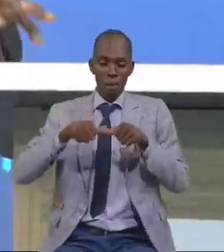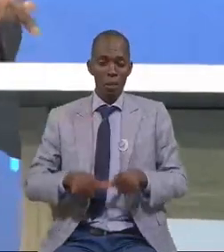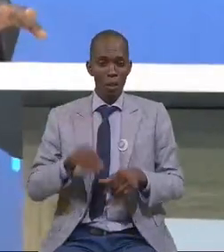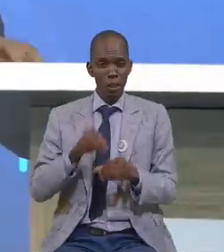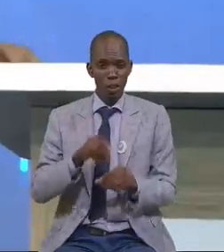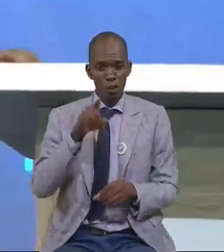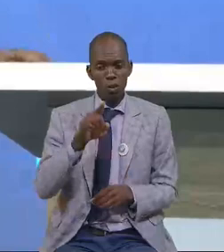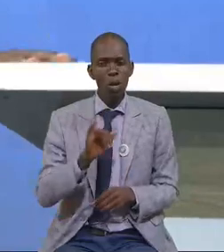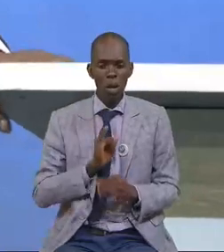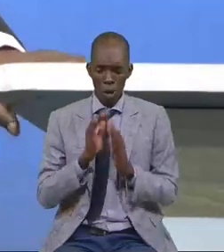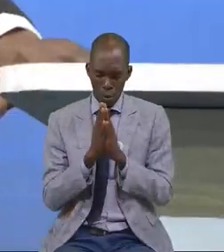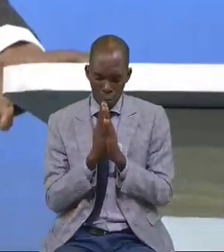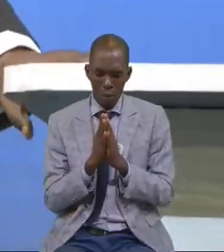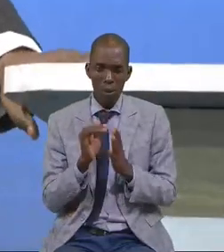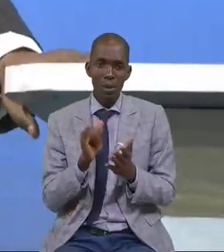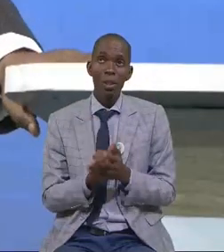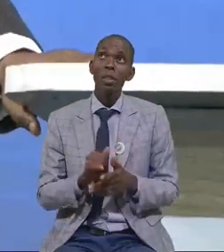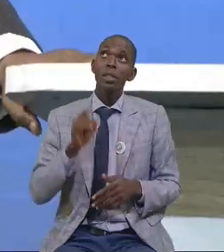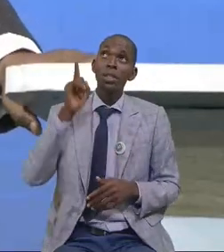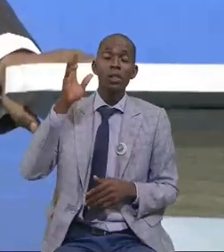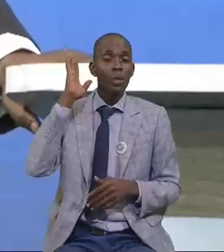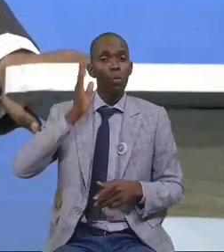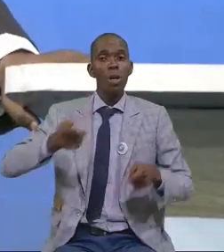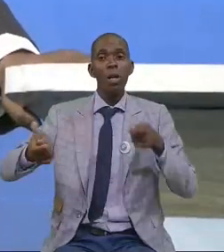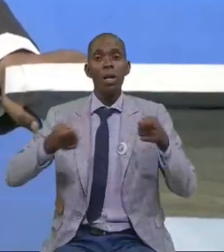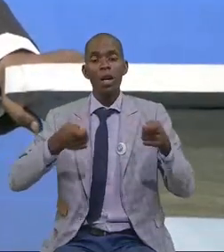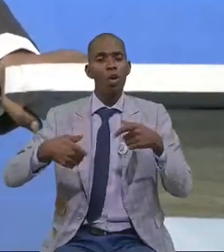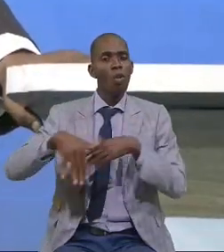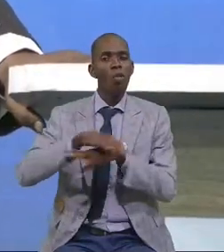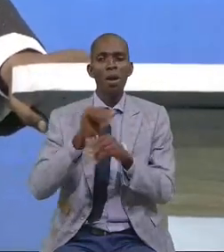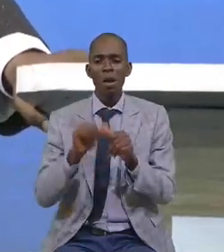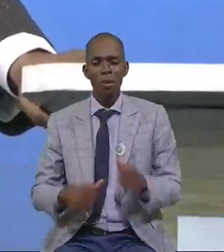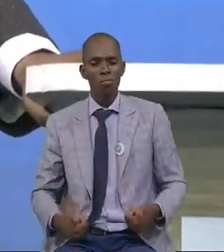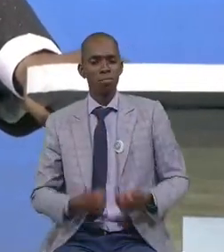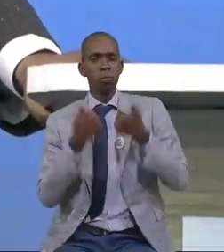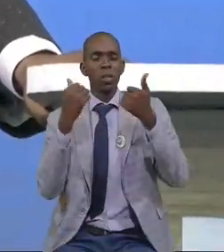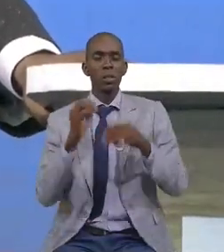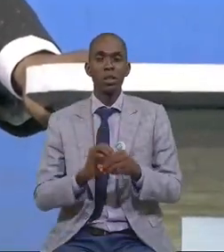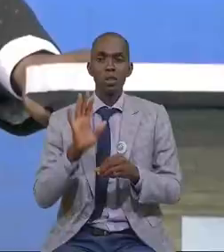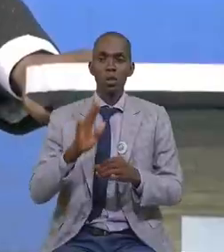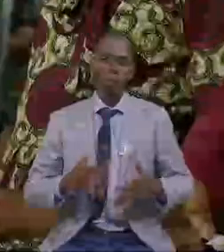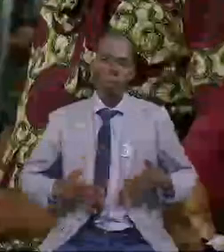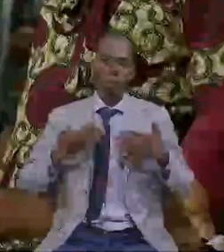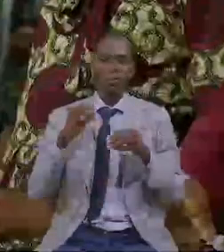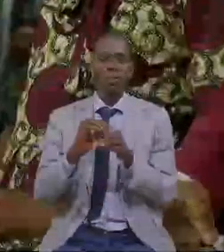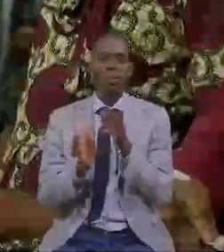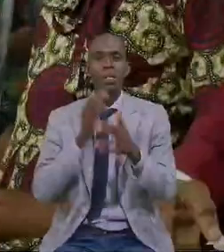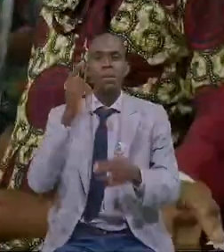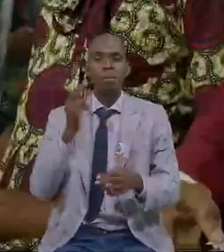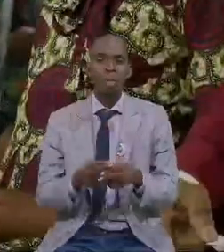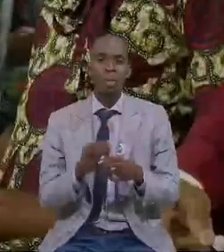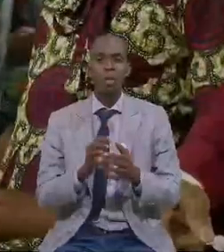vous. Je prie qu'il règne sur tous les défis dans votre vie au nom